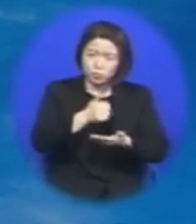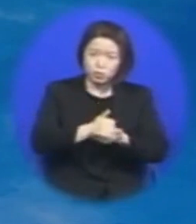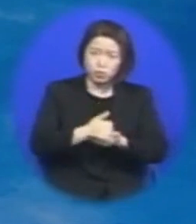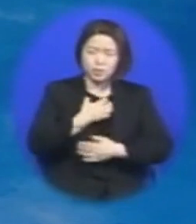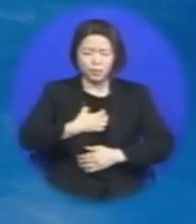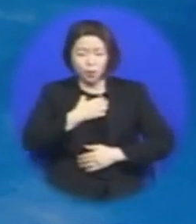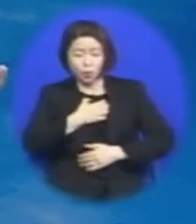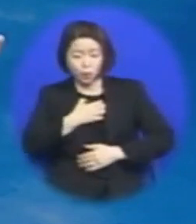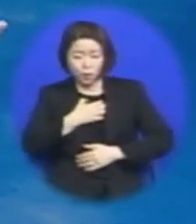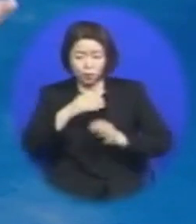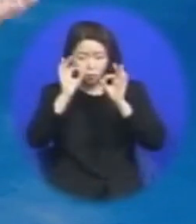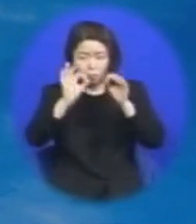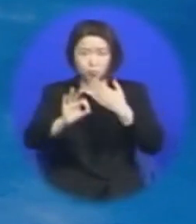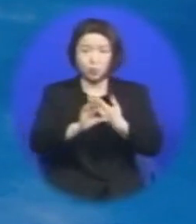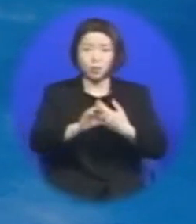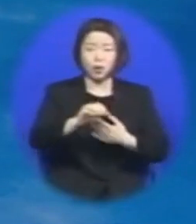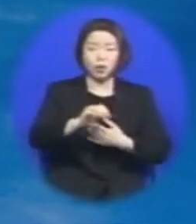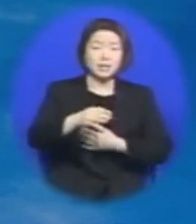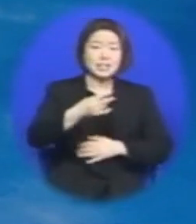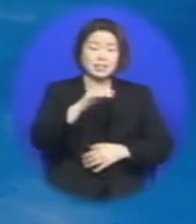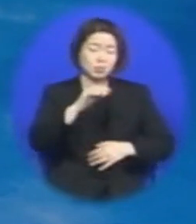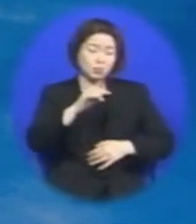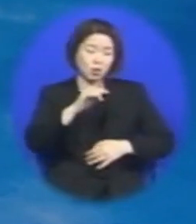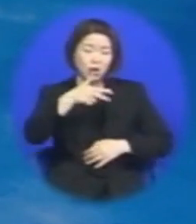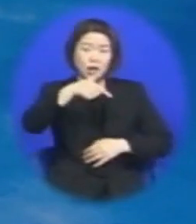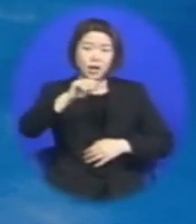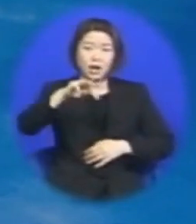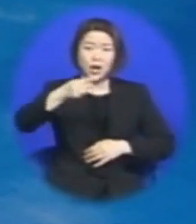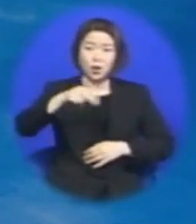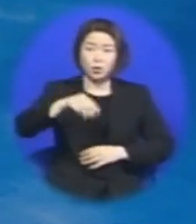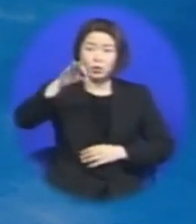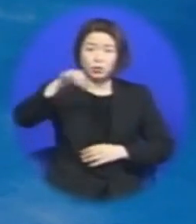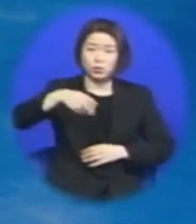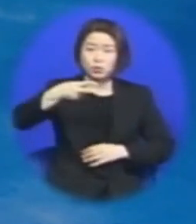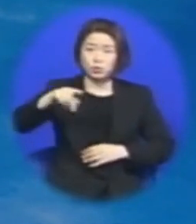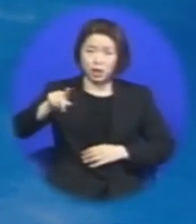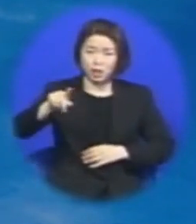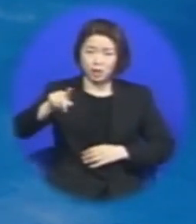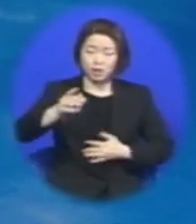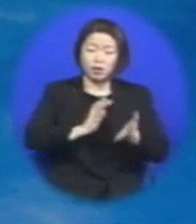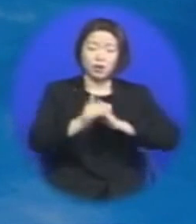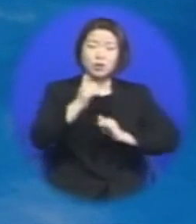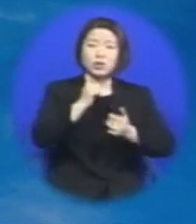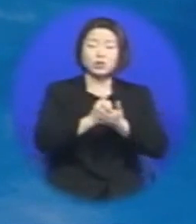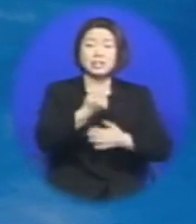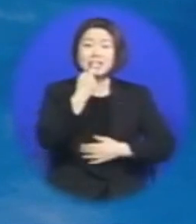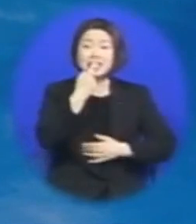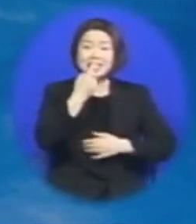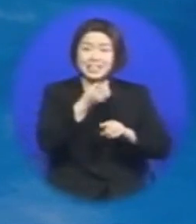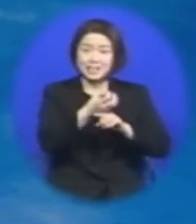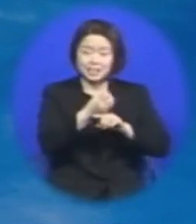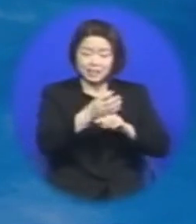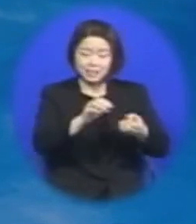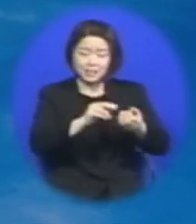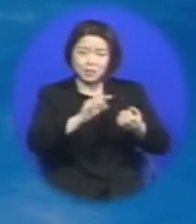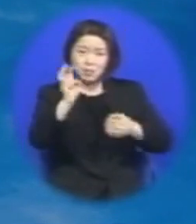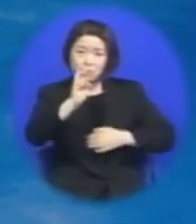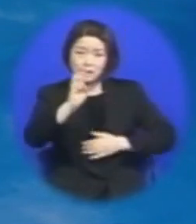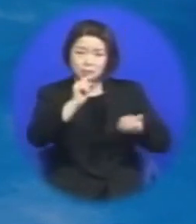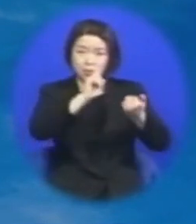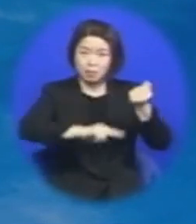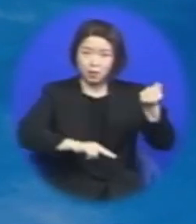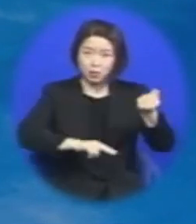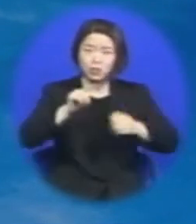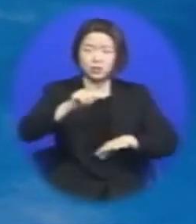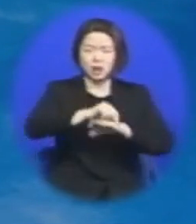따지자면 가른 유다보다 더 더한 사람이 있겠습니까 예수님을 30에 팔고 그리고는 그게 너무 마음의 가책이